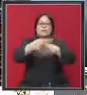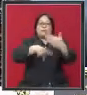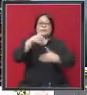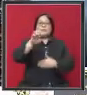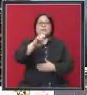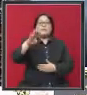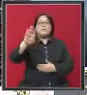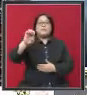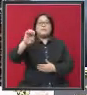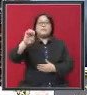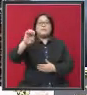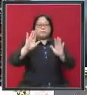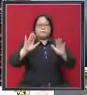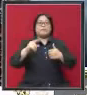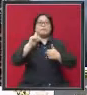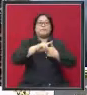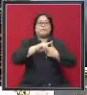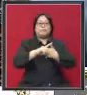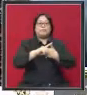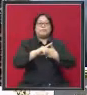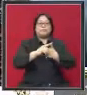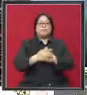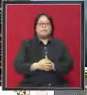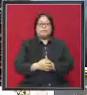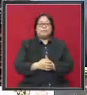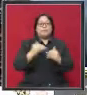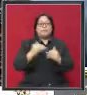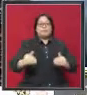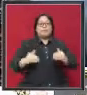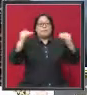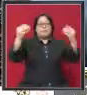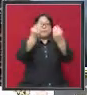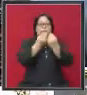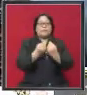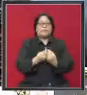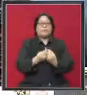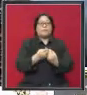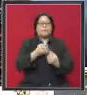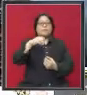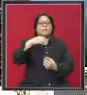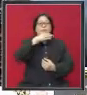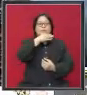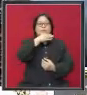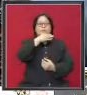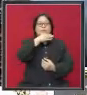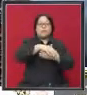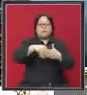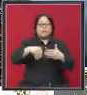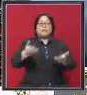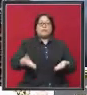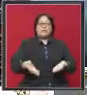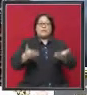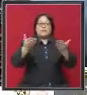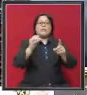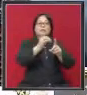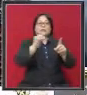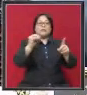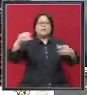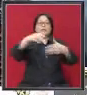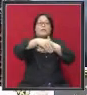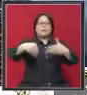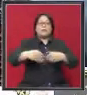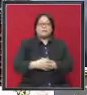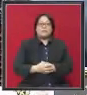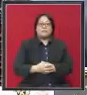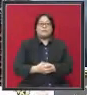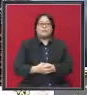program e-belia seperti berikut. Pertama, meningkatkan jumlah e-belia daripada RM50 kepada